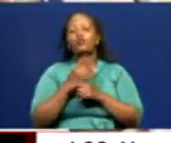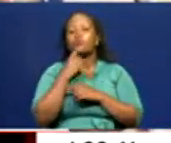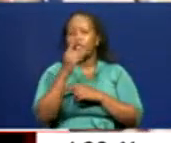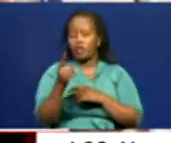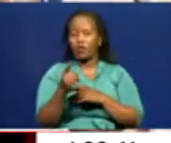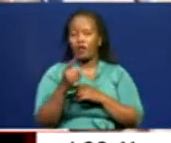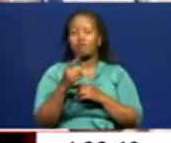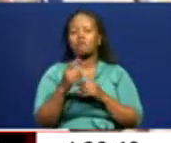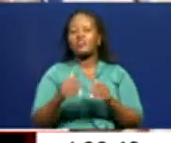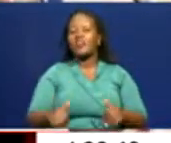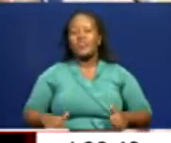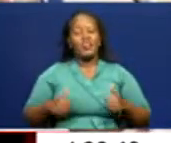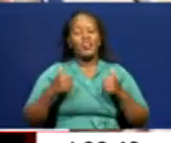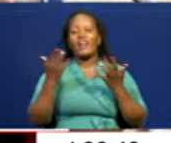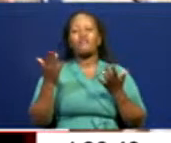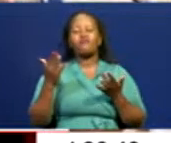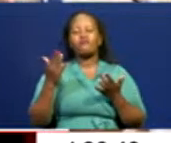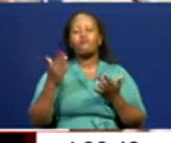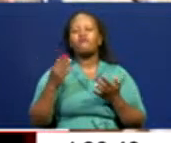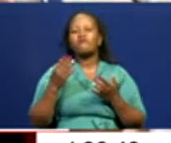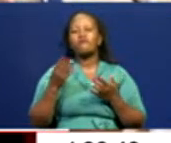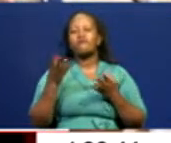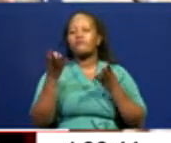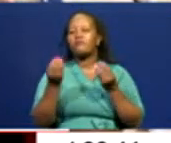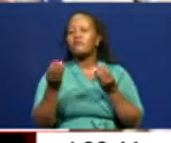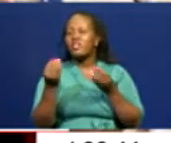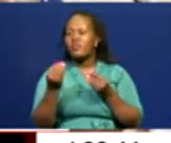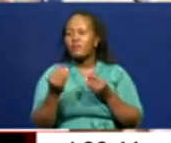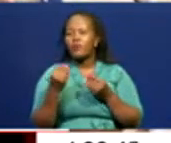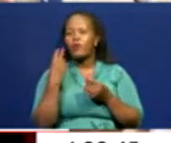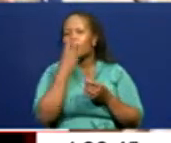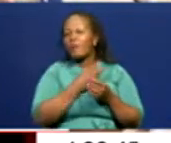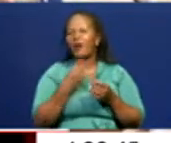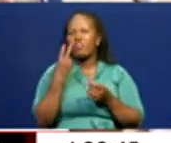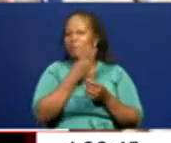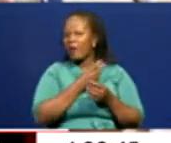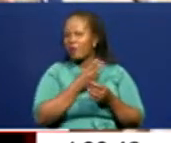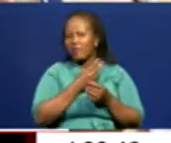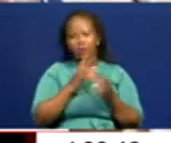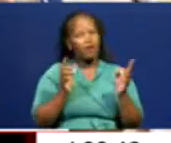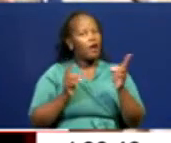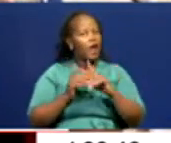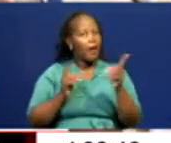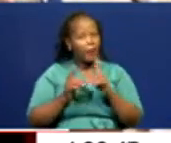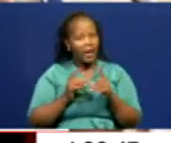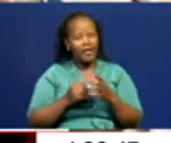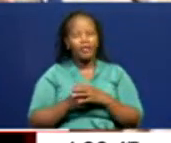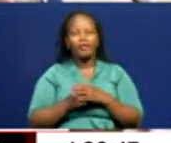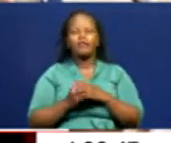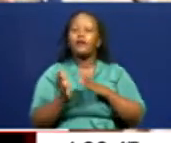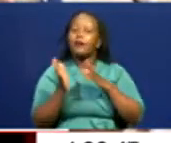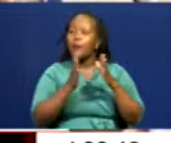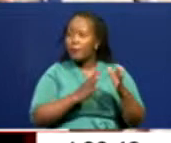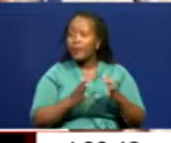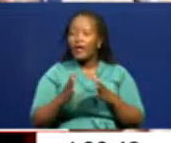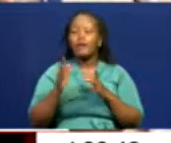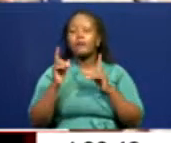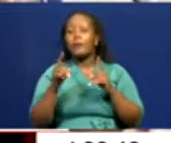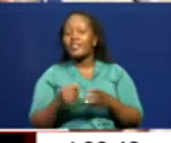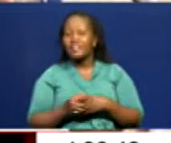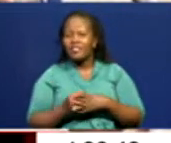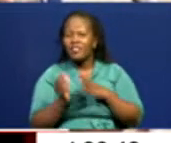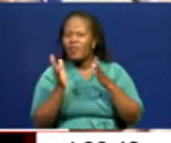maisha sio kwa kuongea, ni kuwa na mpango. Na mpango sio kuweka sufuria kwa kichwa